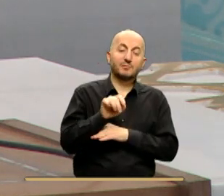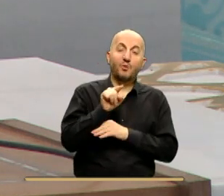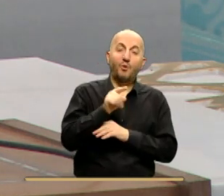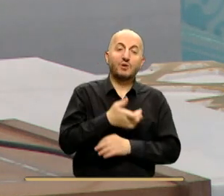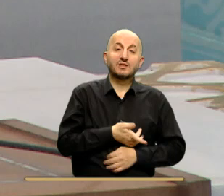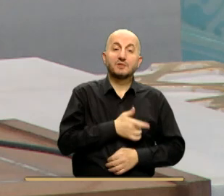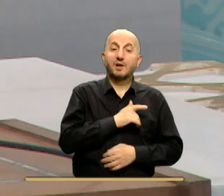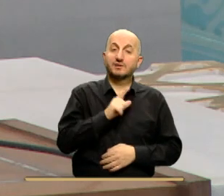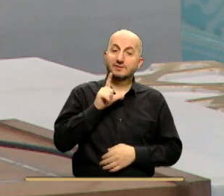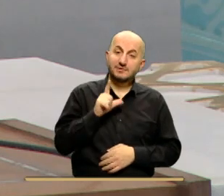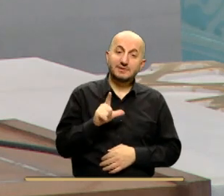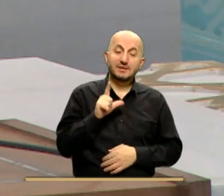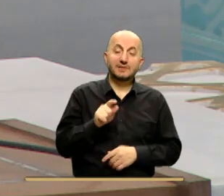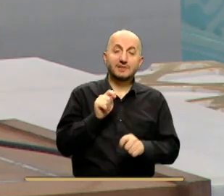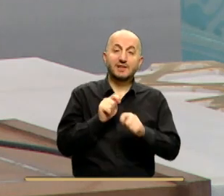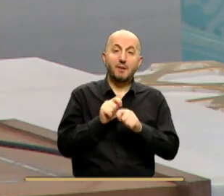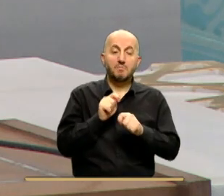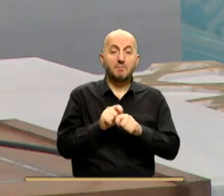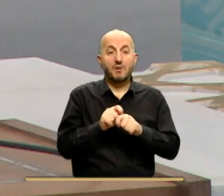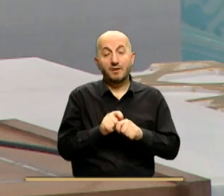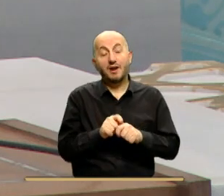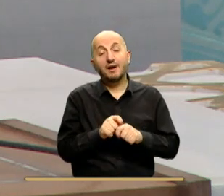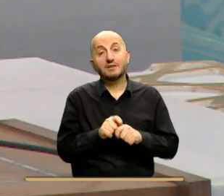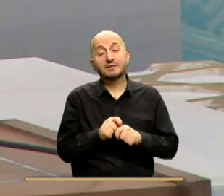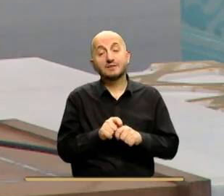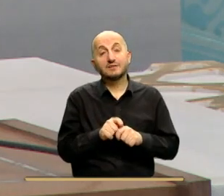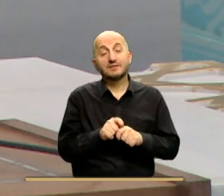imanın gereğini yerine getirmek suretiyle de